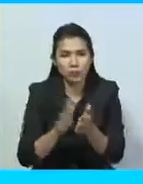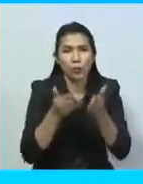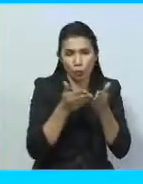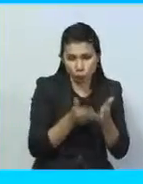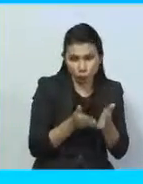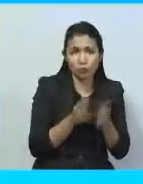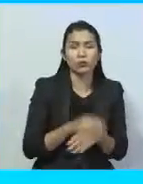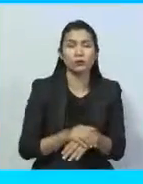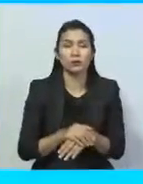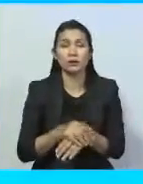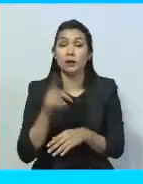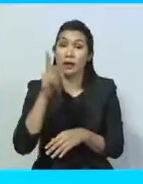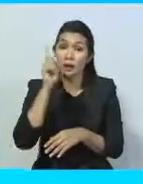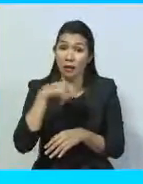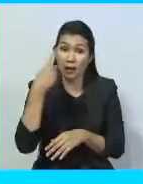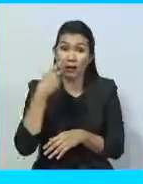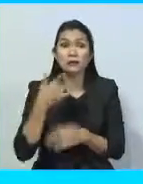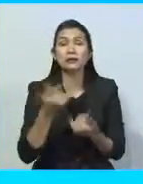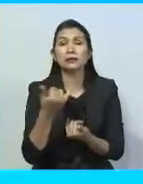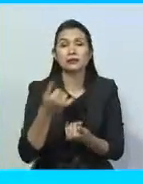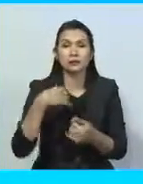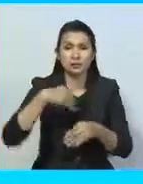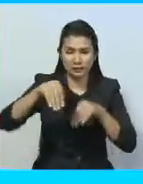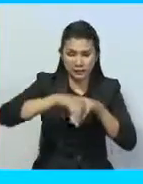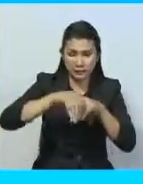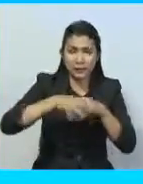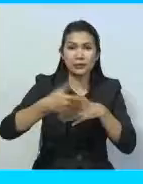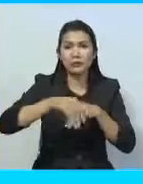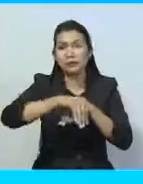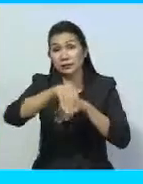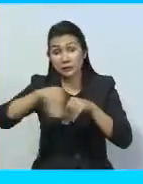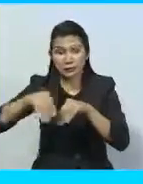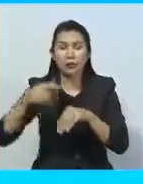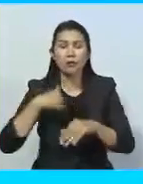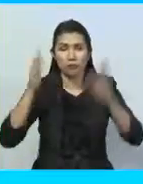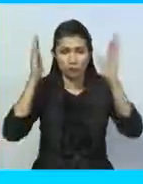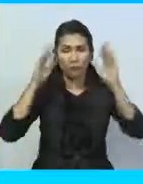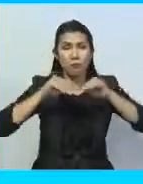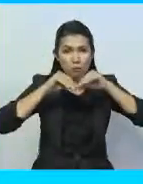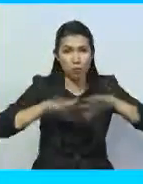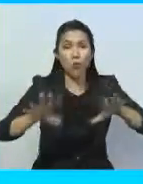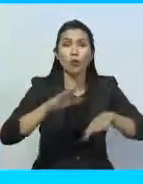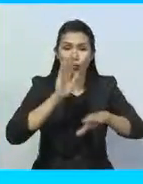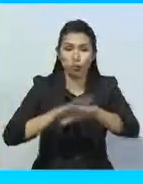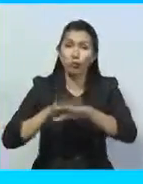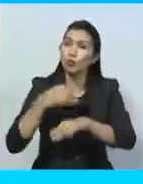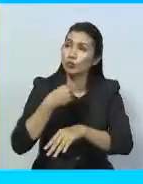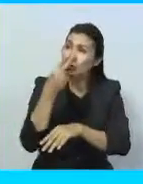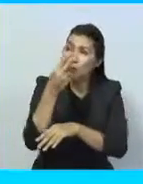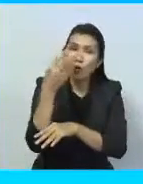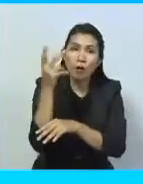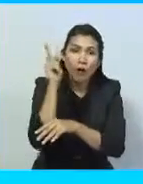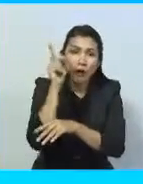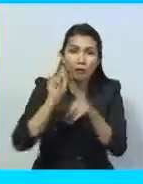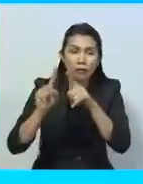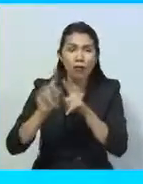ล่าวไว้ด้วยนะคะสำหรับคุณผู้ชมที่อยู่ในพื้นที่หรือว่าอยู่พื้นที่ใกล้เคียงก็ขอประชาสัมพันธ์ให้ติดตามประกาศจากกรมอุตุนิยมวิ